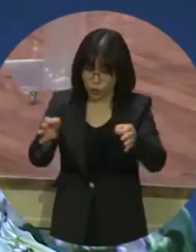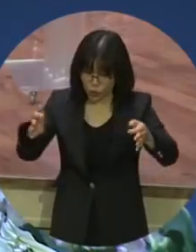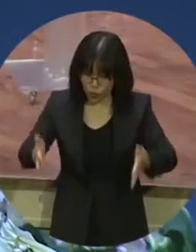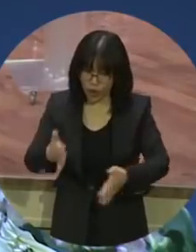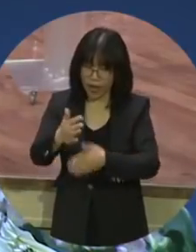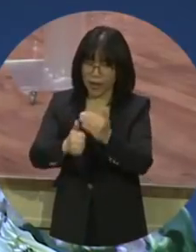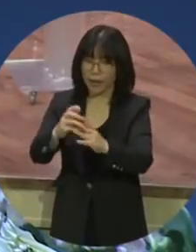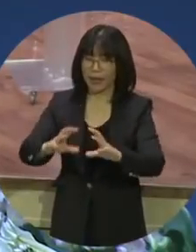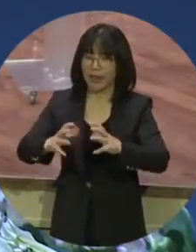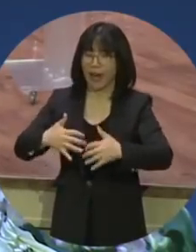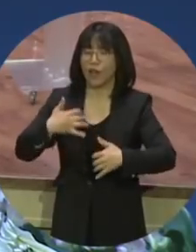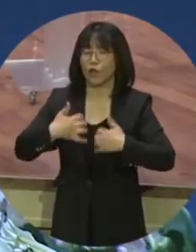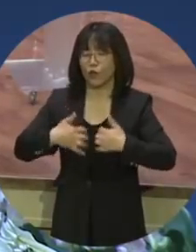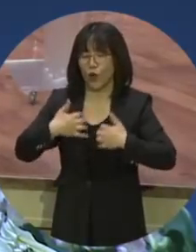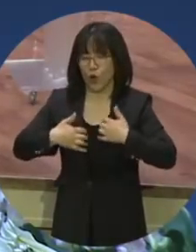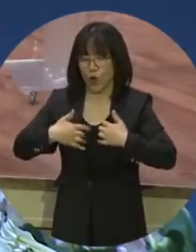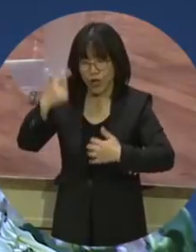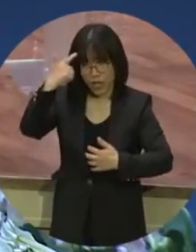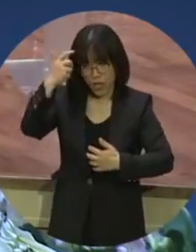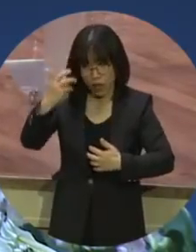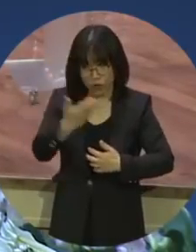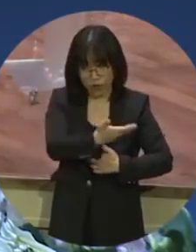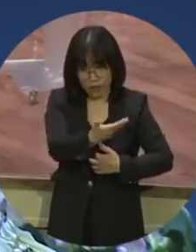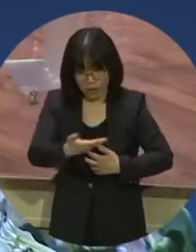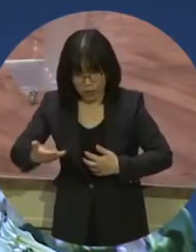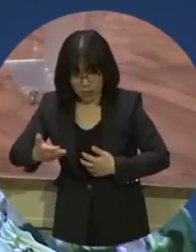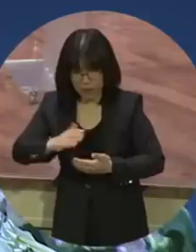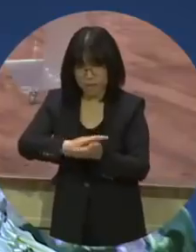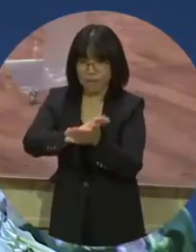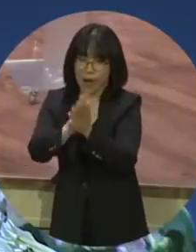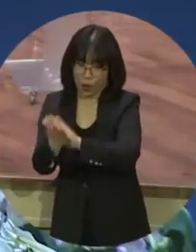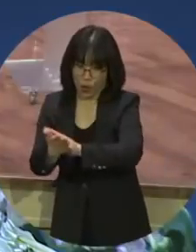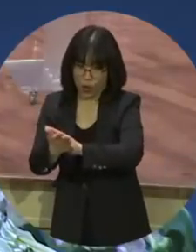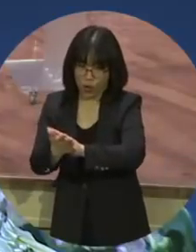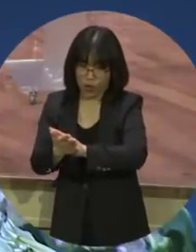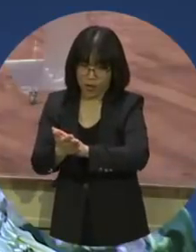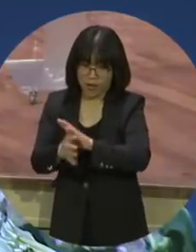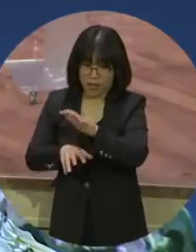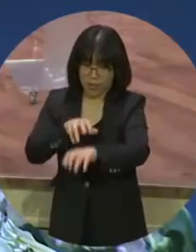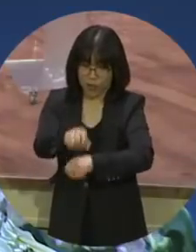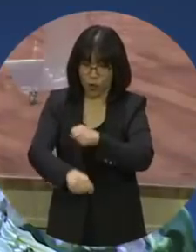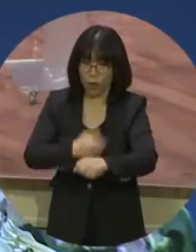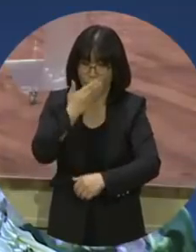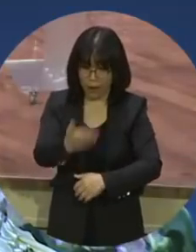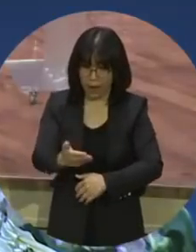나라를 누리고 영적 흐름을 바꾸면서 현장을 살리고 정복할 수 있습니다.